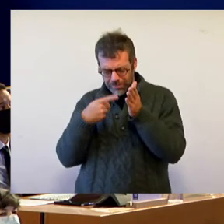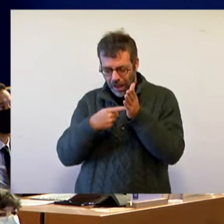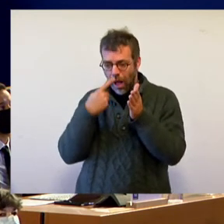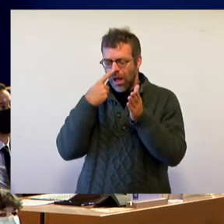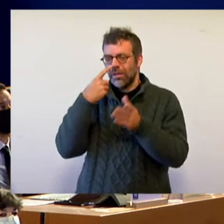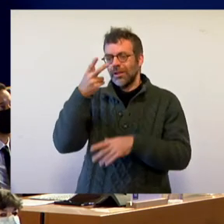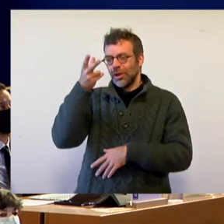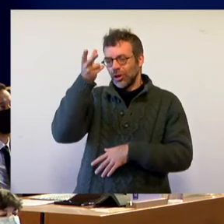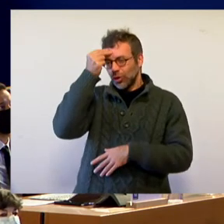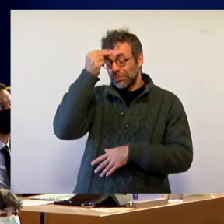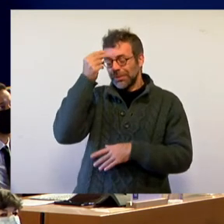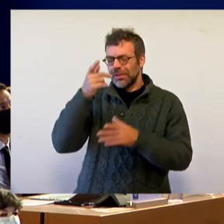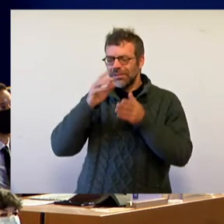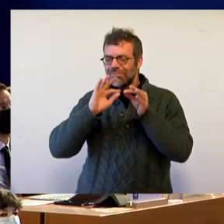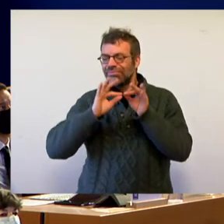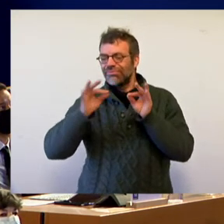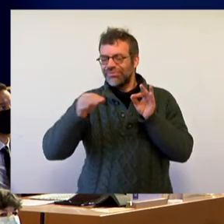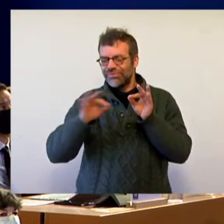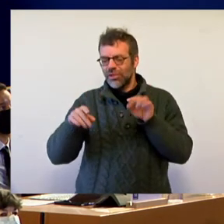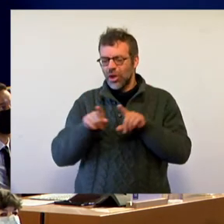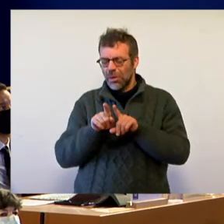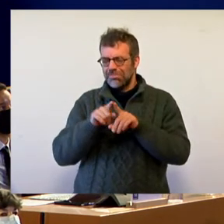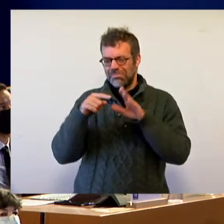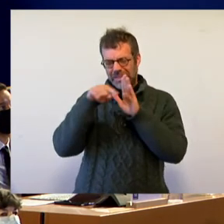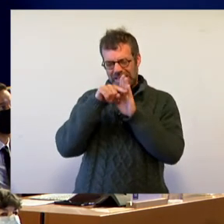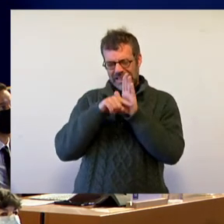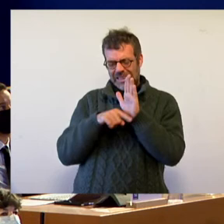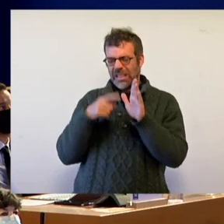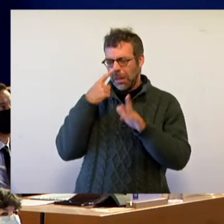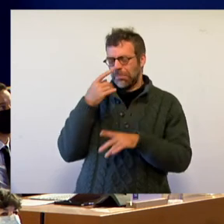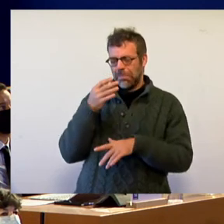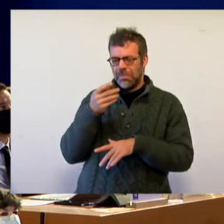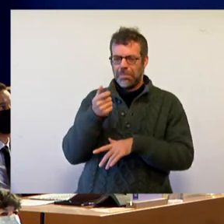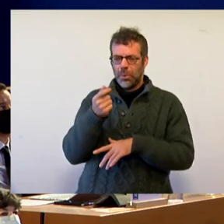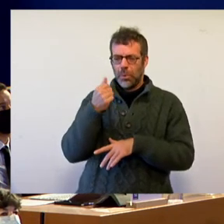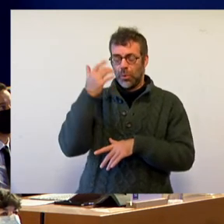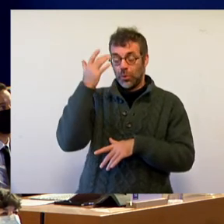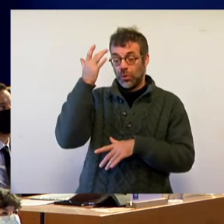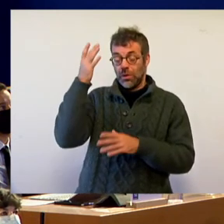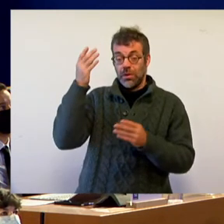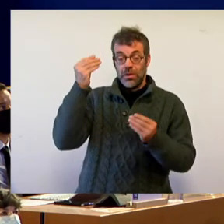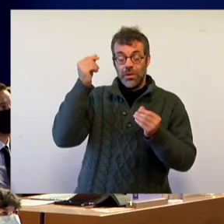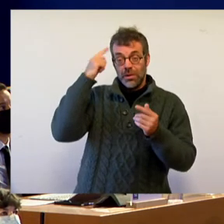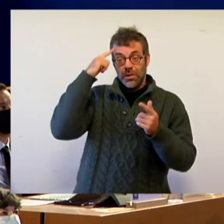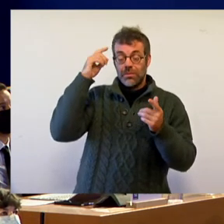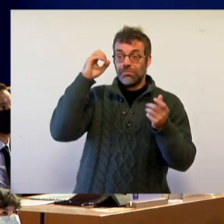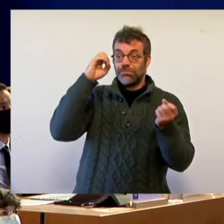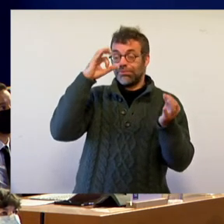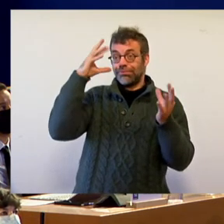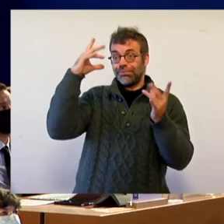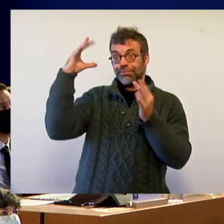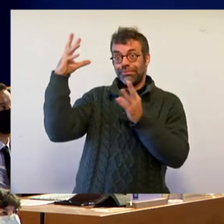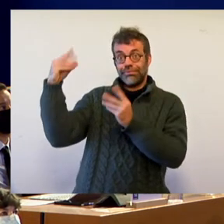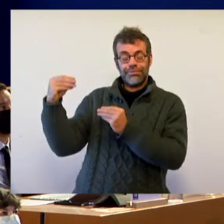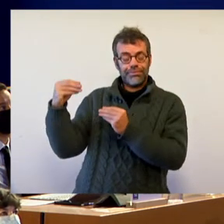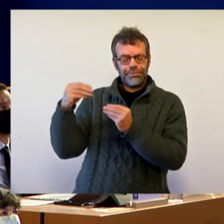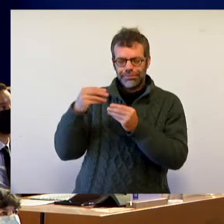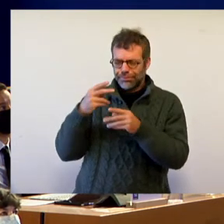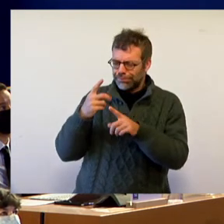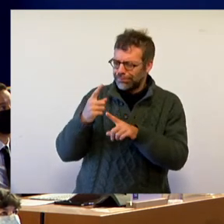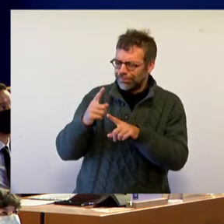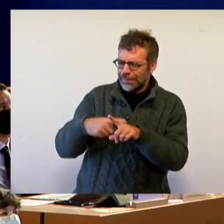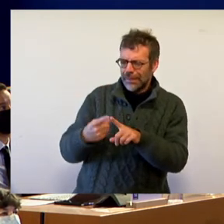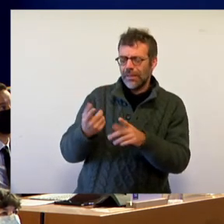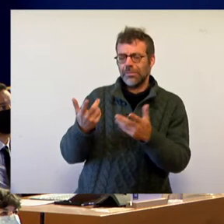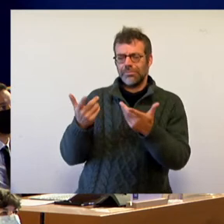une liste un peu à la Prévert et on ne sait pas, à la lecture de ces opérations, lesquelles se rapportent à vos pétales que vous présentez plus